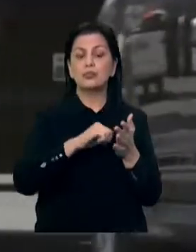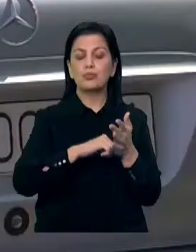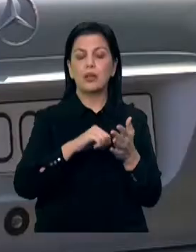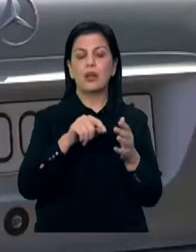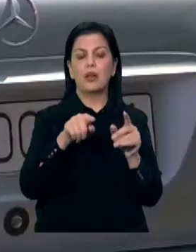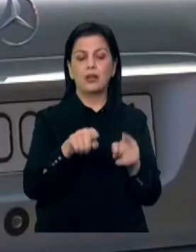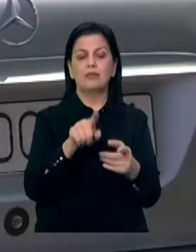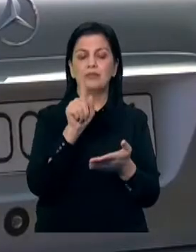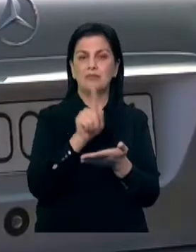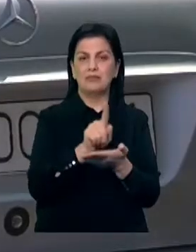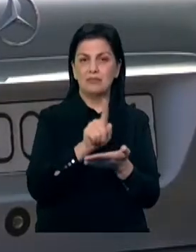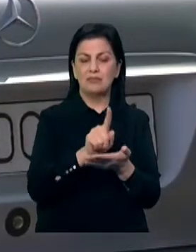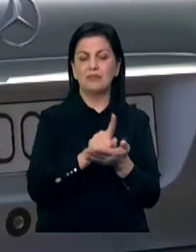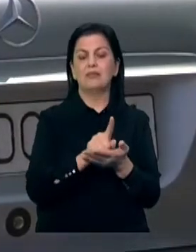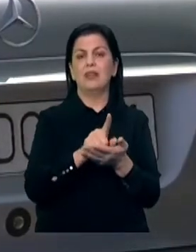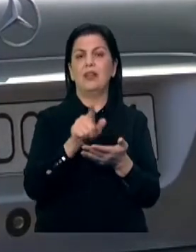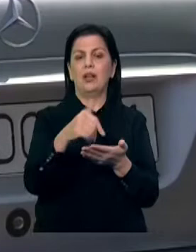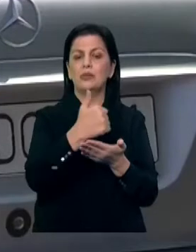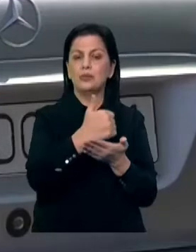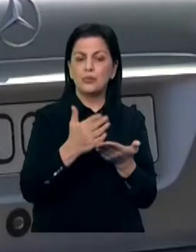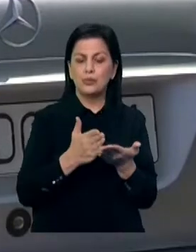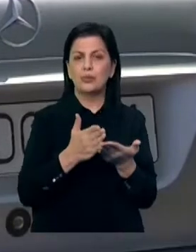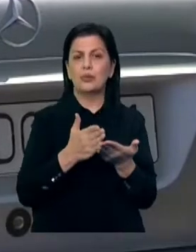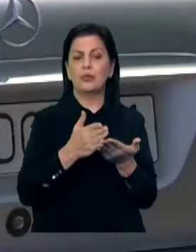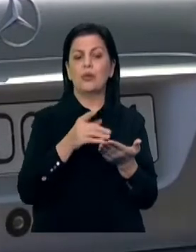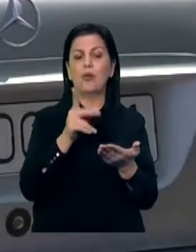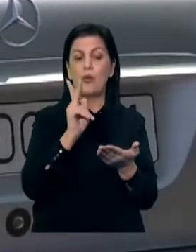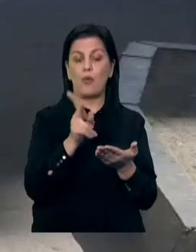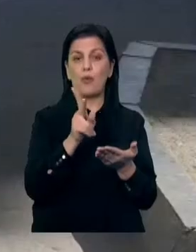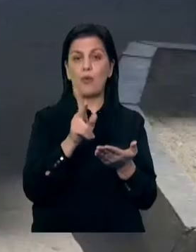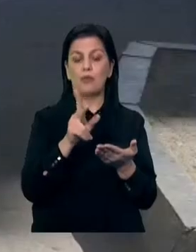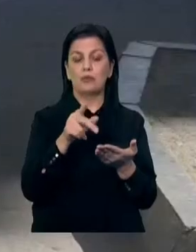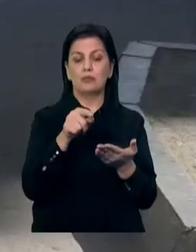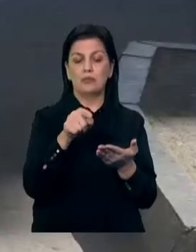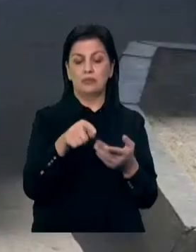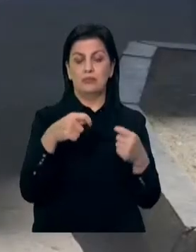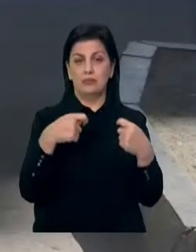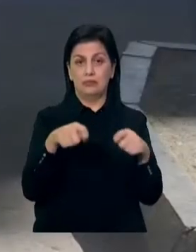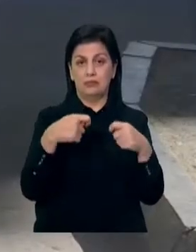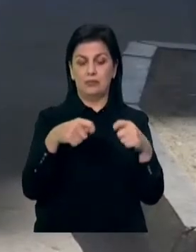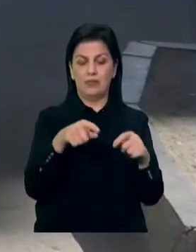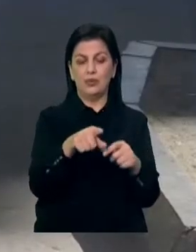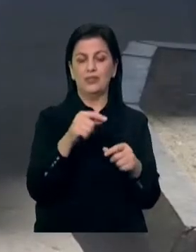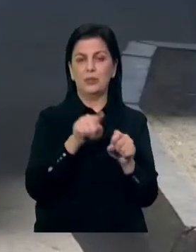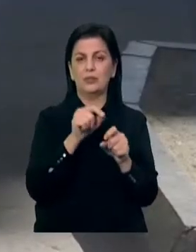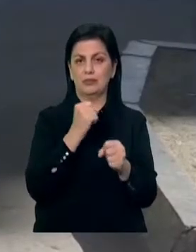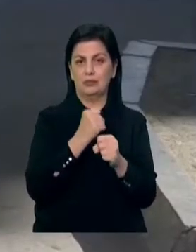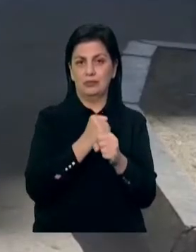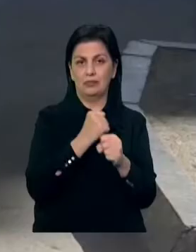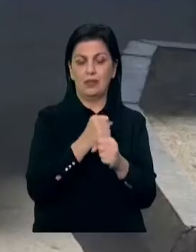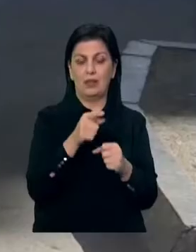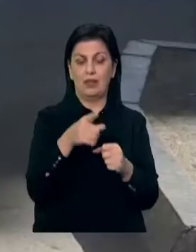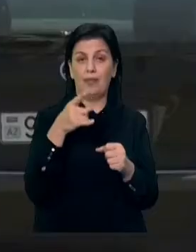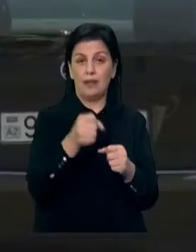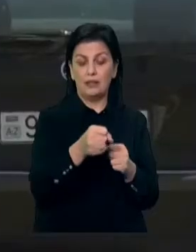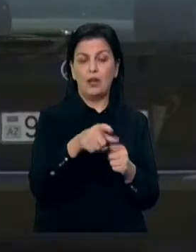xidməti icra edən, məhsulu satan şəxs bu məbləği dövlətə ödəməlidir. Yerli taksi şirkətləri ƏDV tətbiq etdikdə bu gediş haqqının